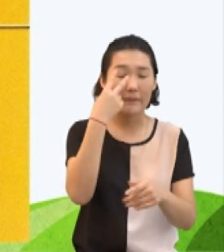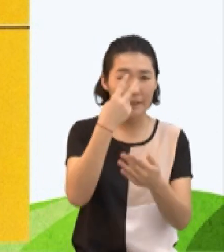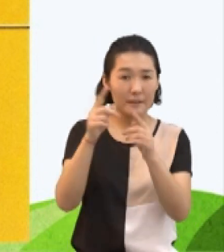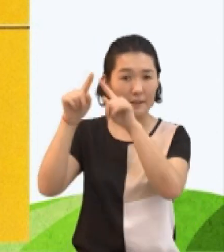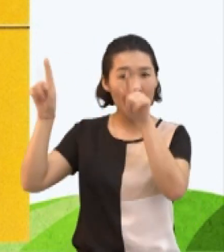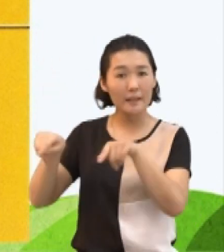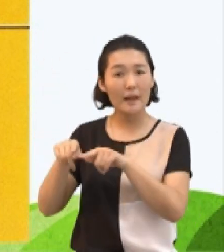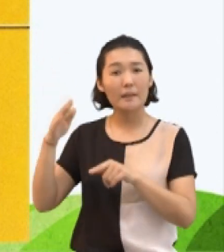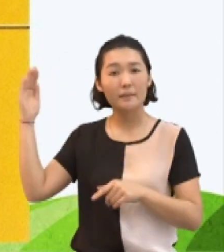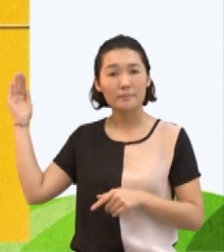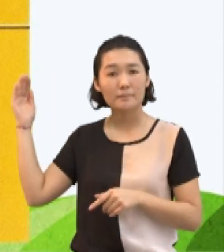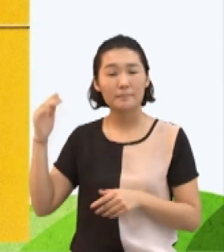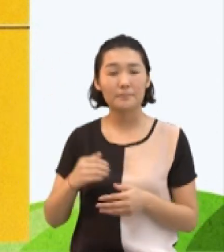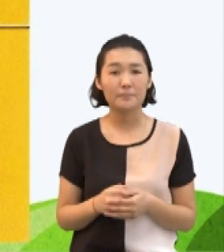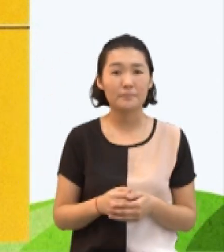экране?